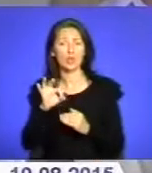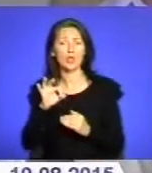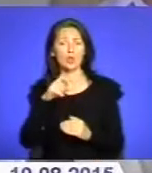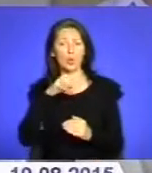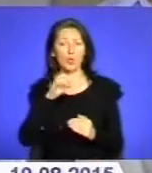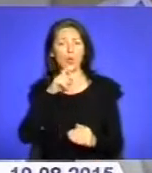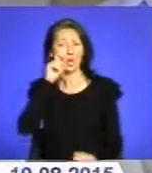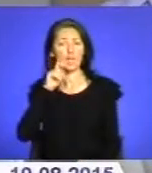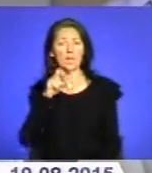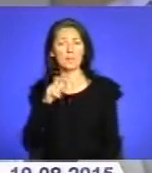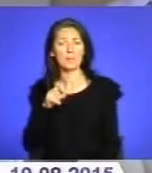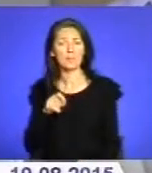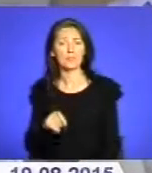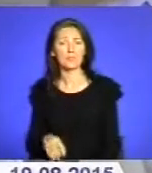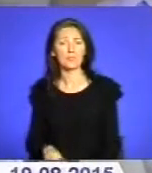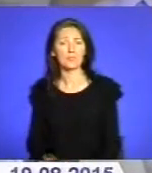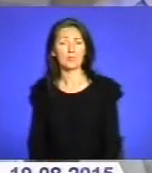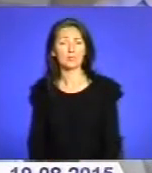України.